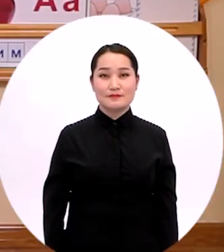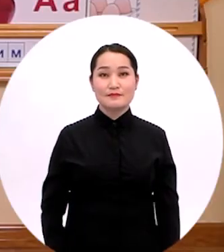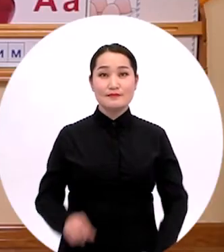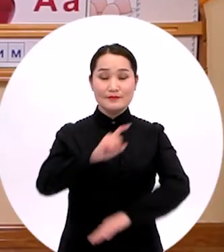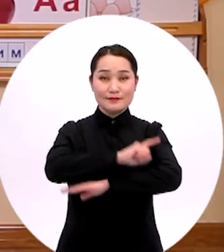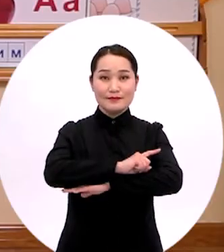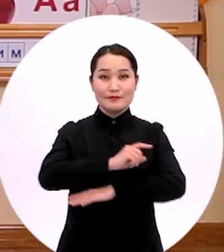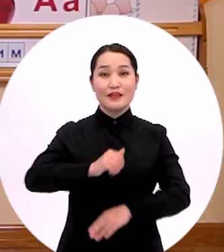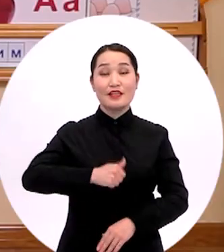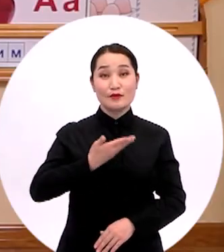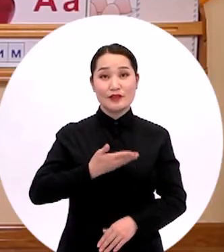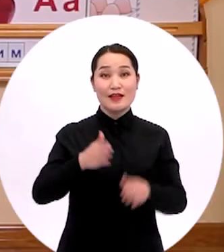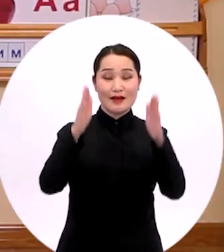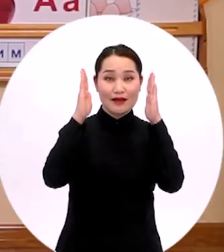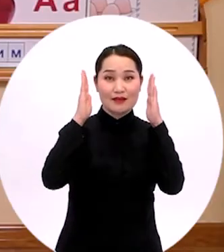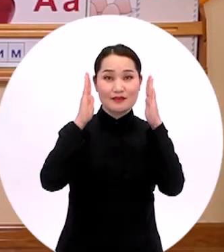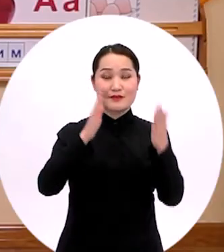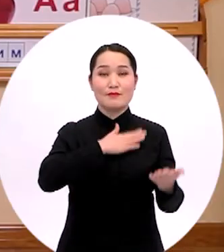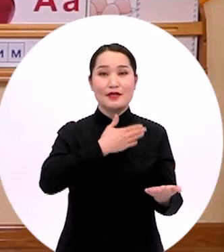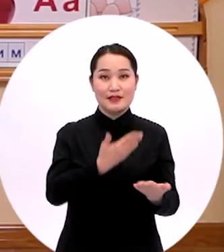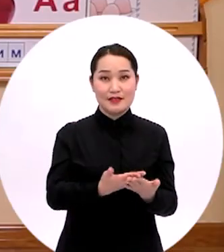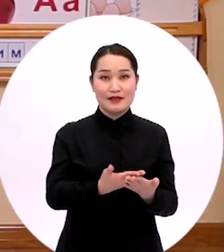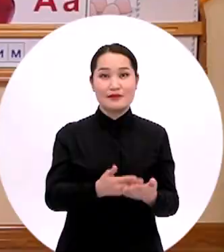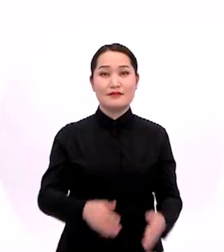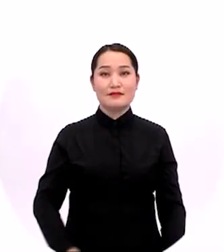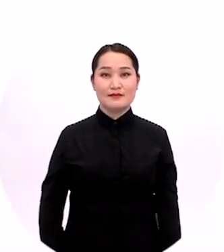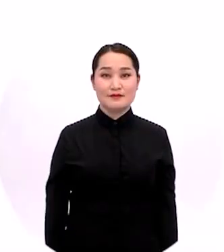Хичээлдээ идэвхтэй оролцсон хүүхдүүд та бүхэндээ баярлалаа.